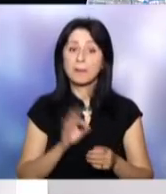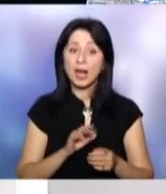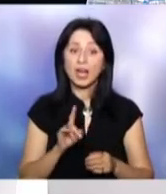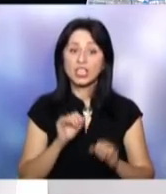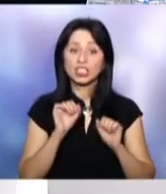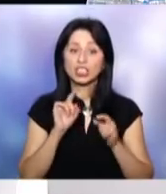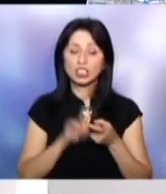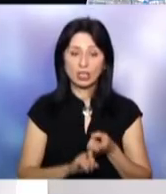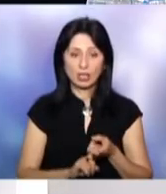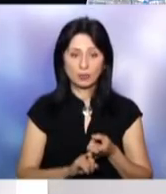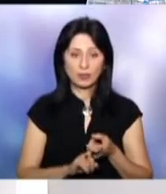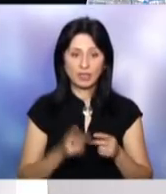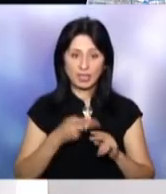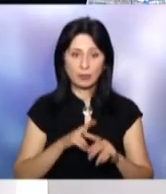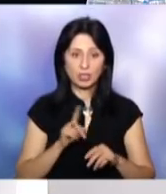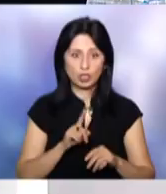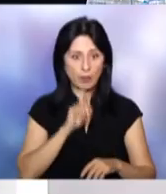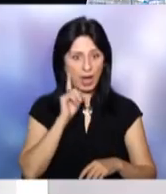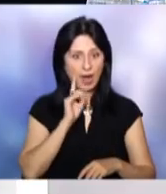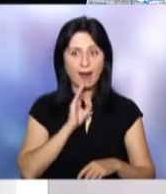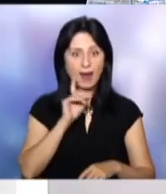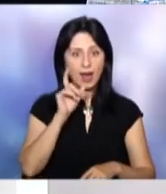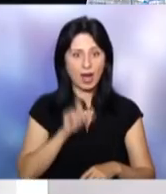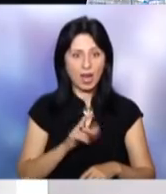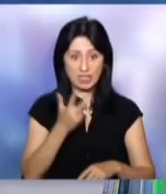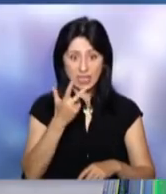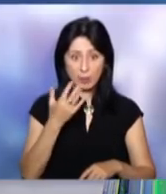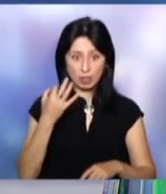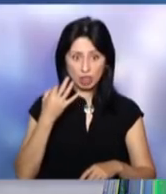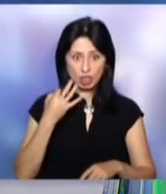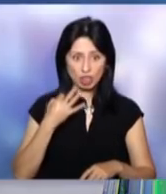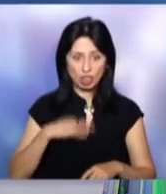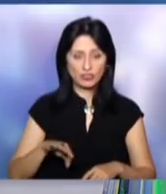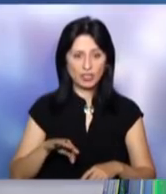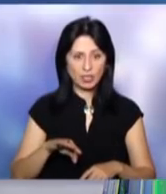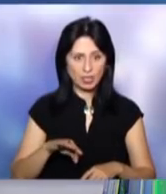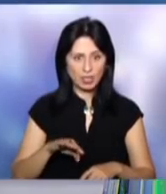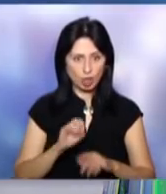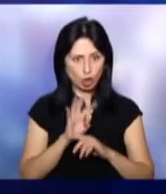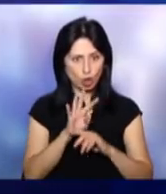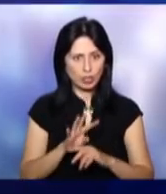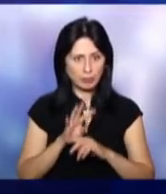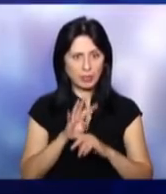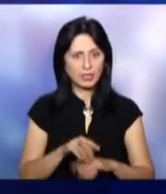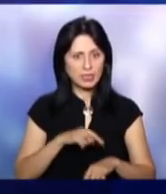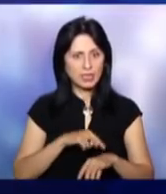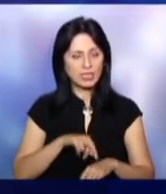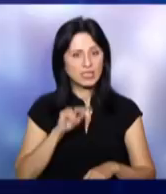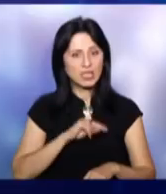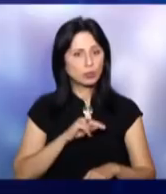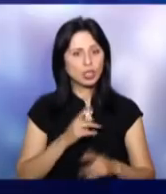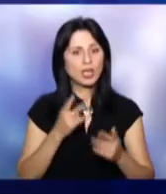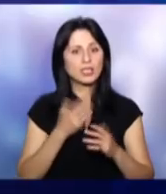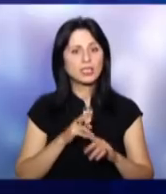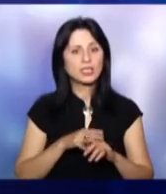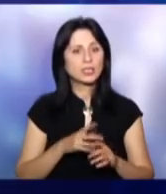რა შეეხება იმას, რომ ახალგაზრდა ქალი სამშვილის დედა 14 საათიანი სამუშაო დღე,